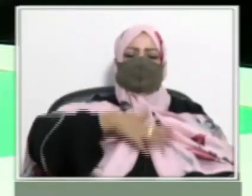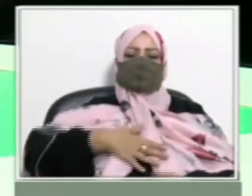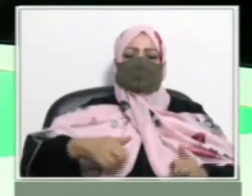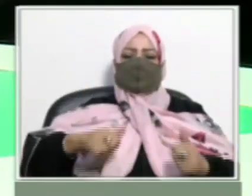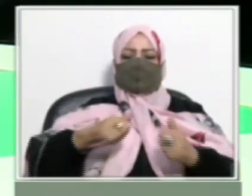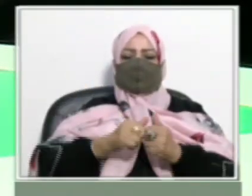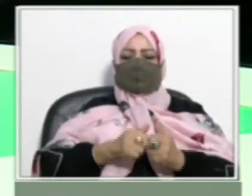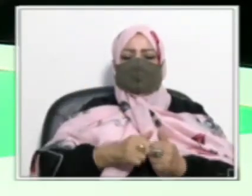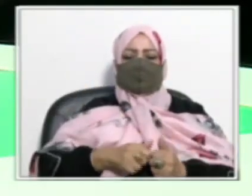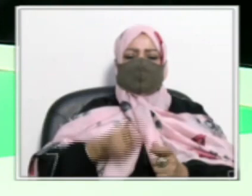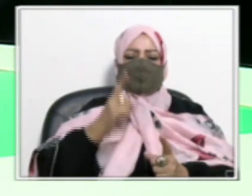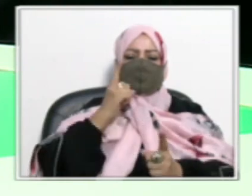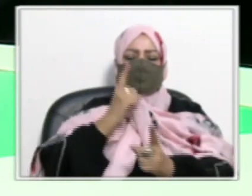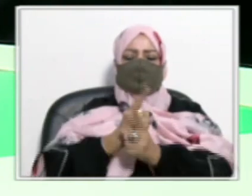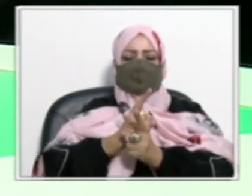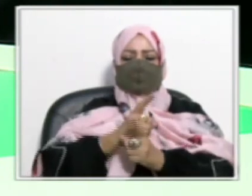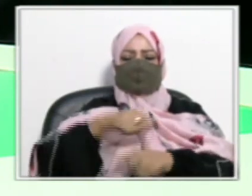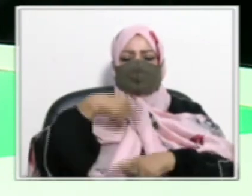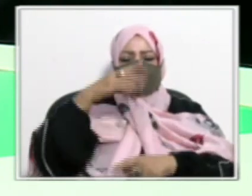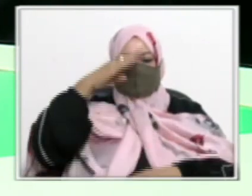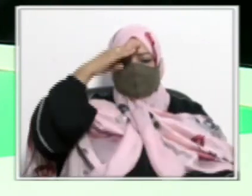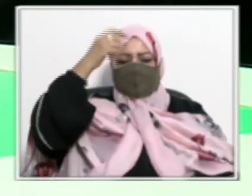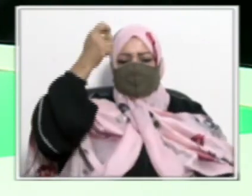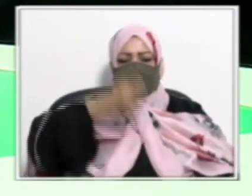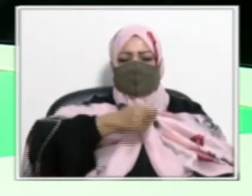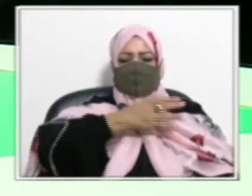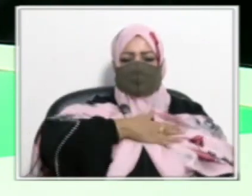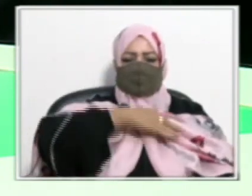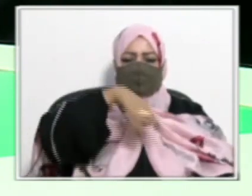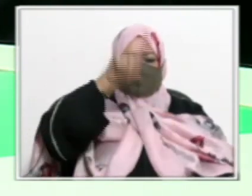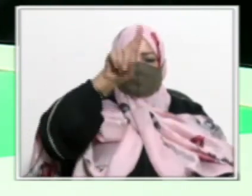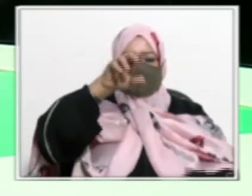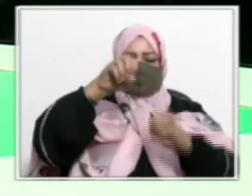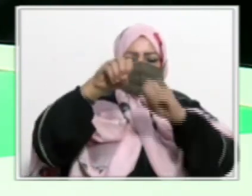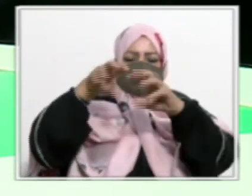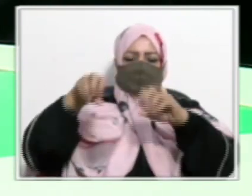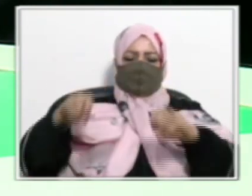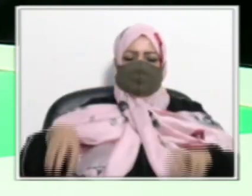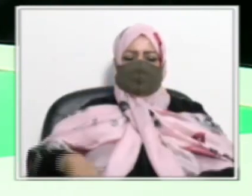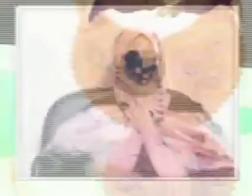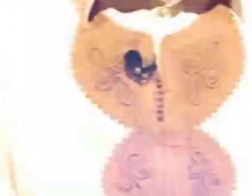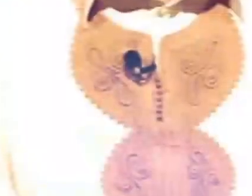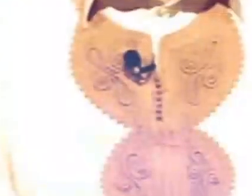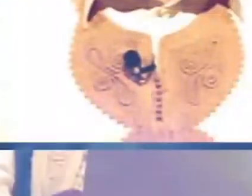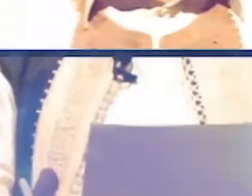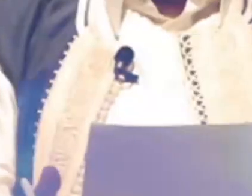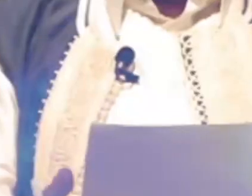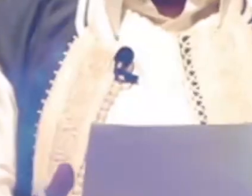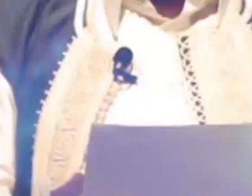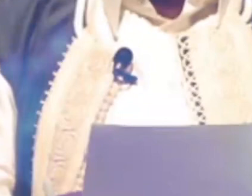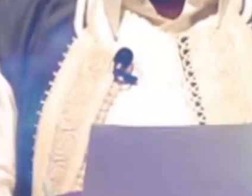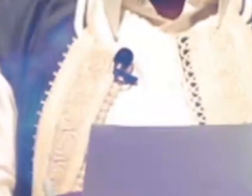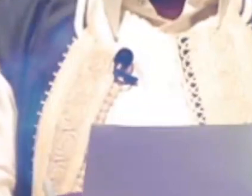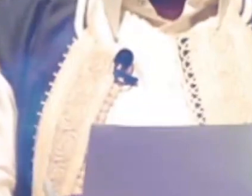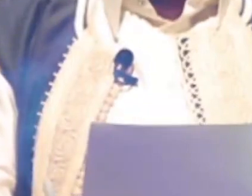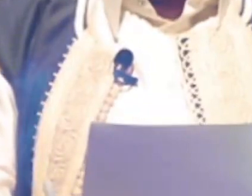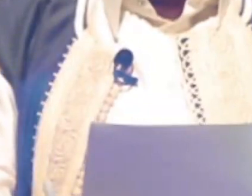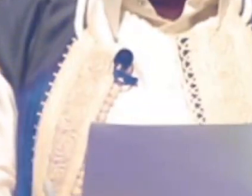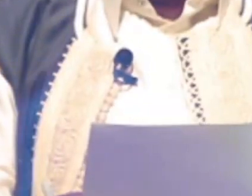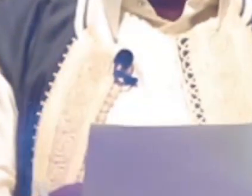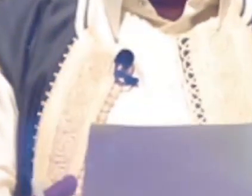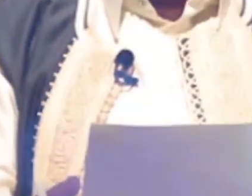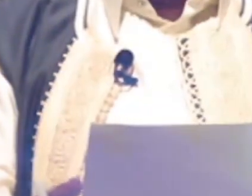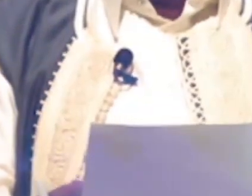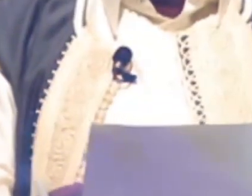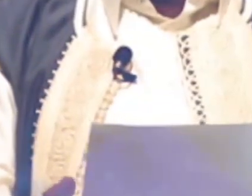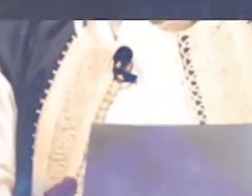قد جاءوا يدا وندا نشاورهم ونأخذ من ضياهم إخاء